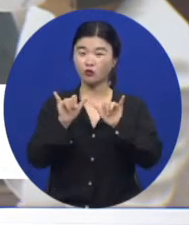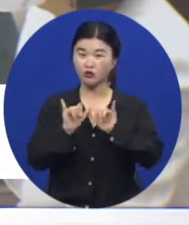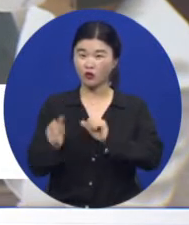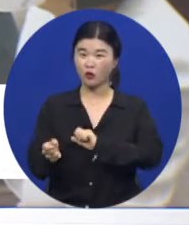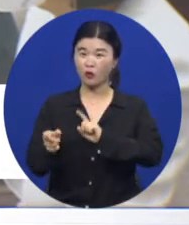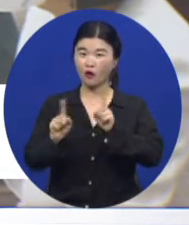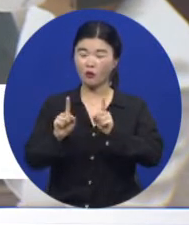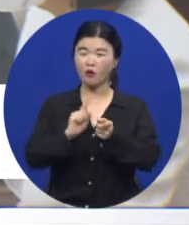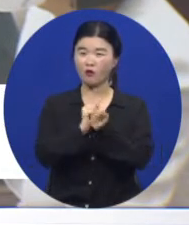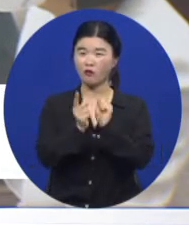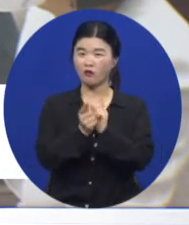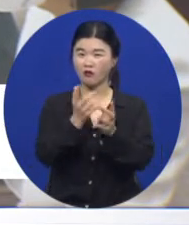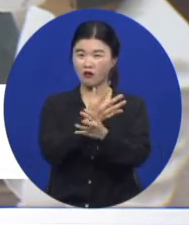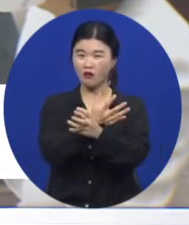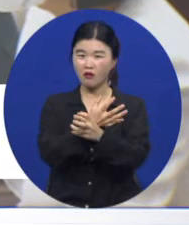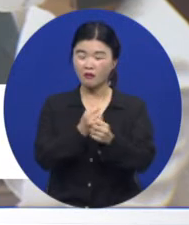위한